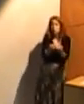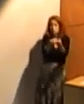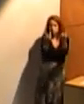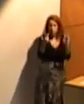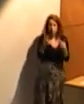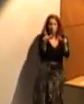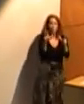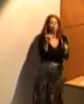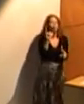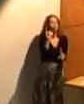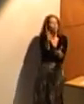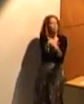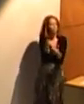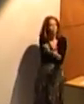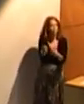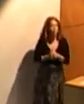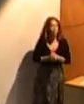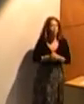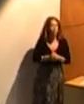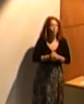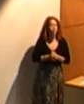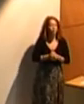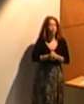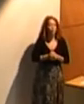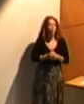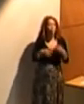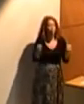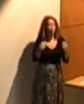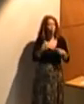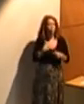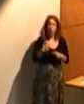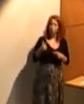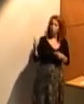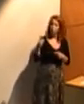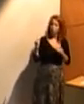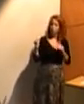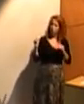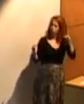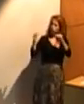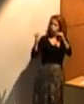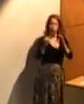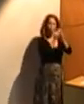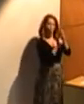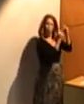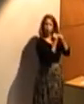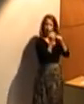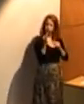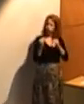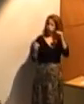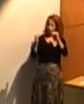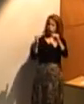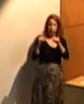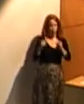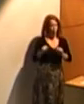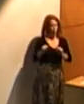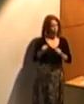certains points ou qui m'oblige à me dire je suis légal 2 c'est pas simple mais des lois peuvent garantir l'égalité